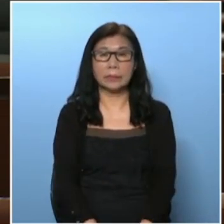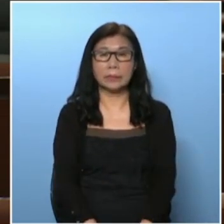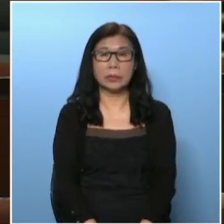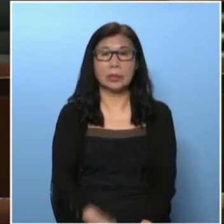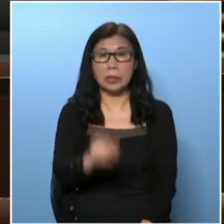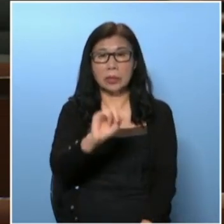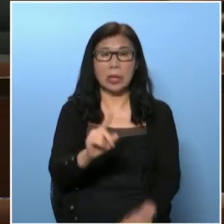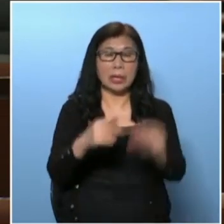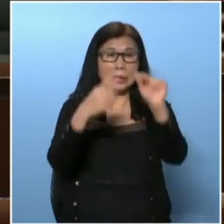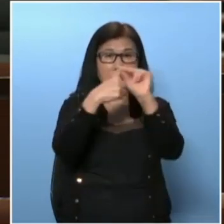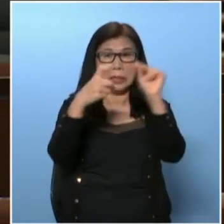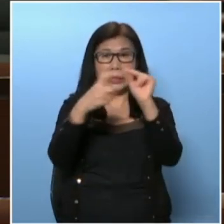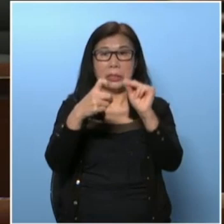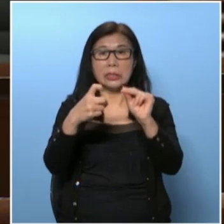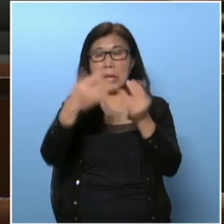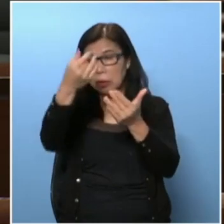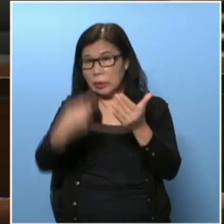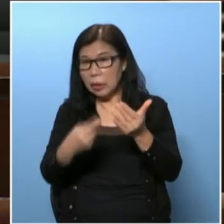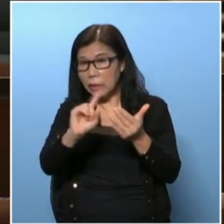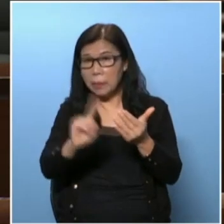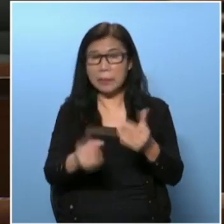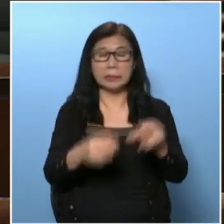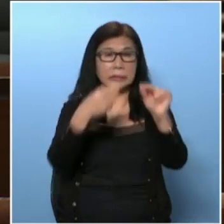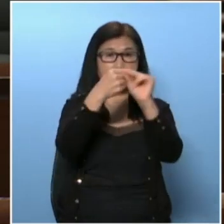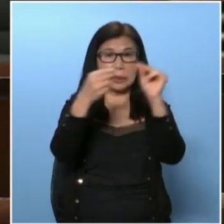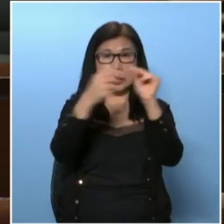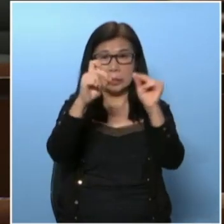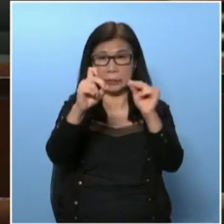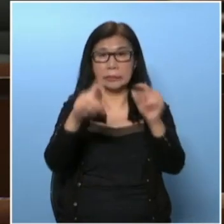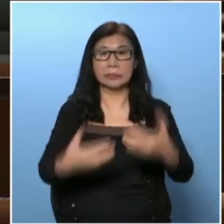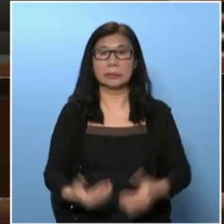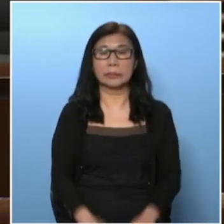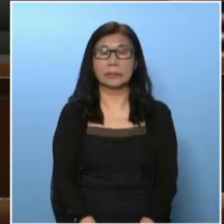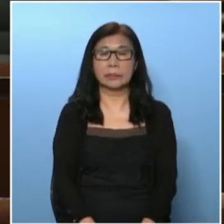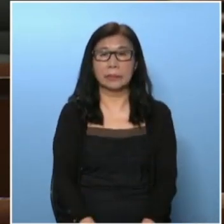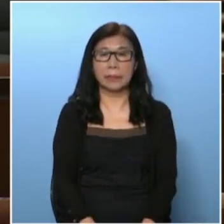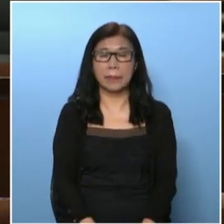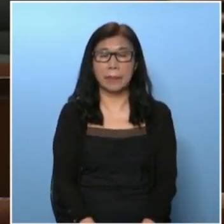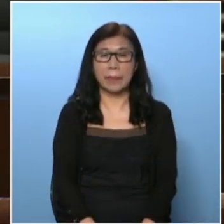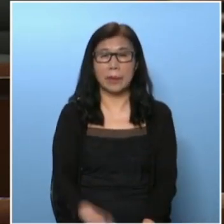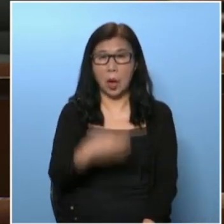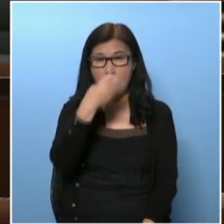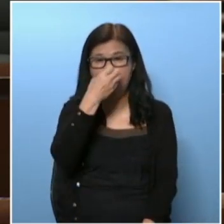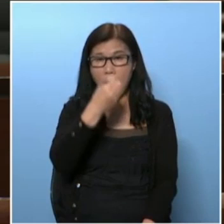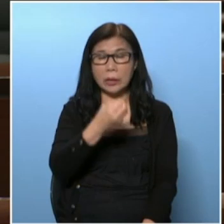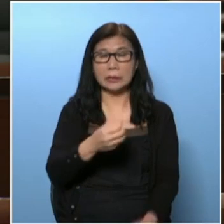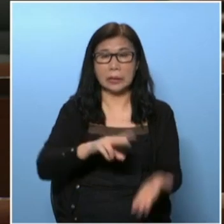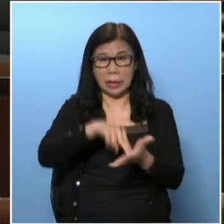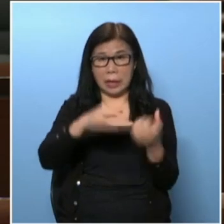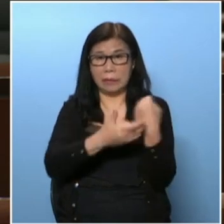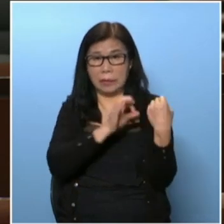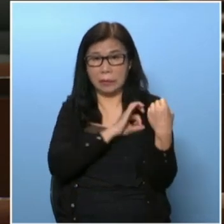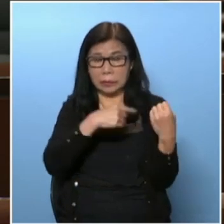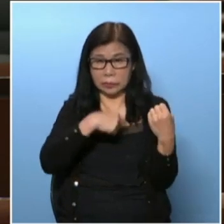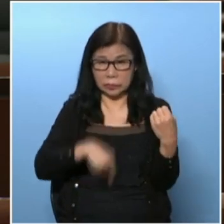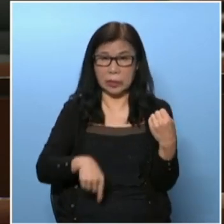講下咩79條咧。79條咧就其實係特區嘅立法會議員咧，